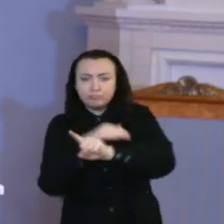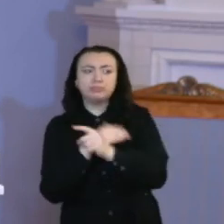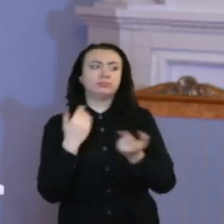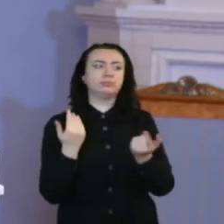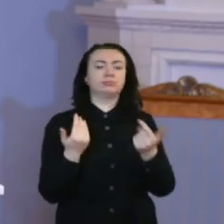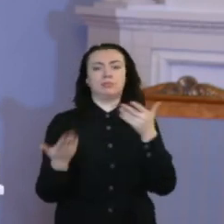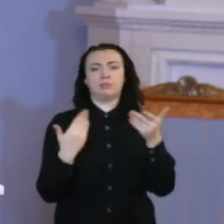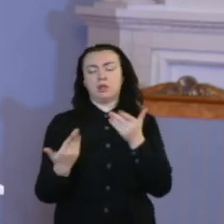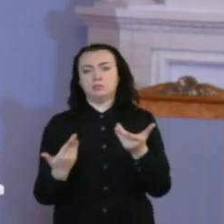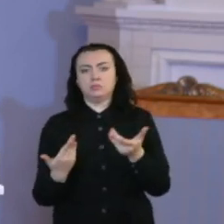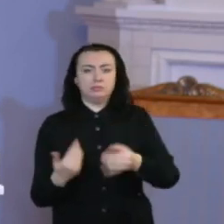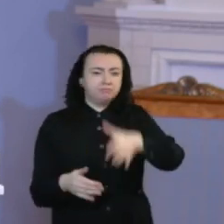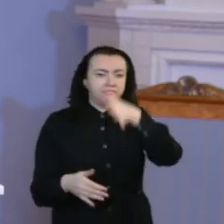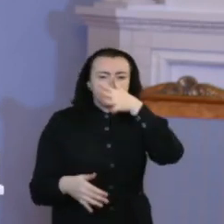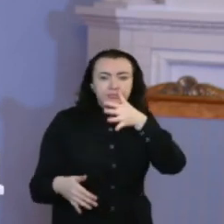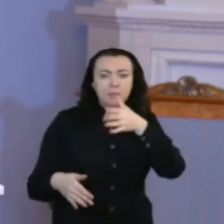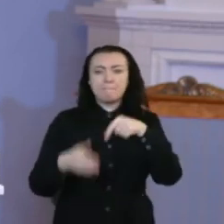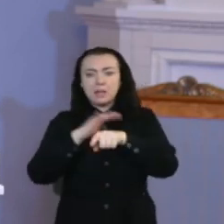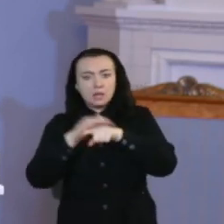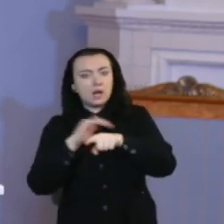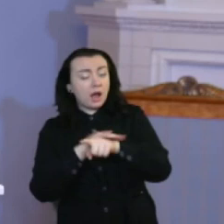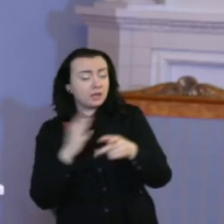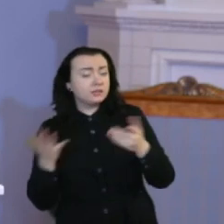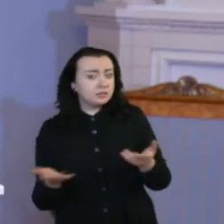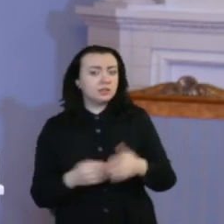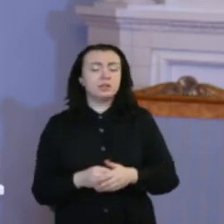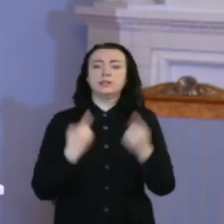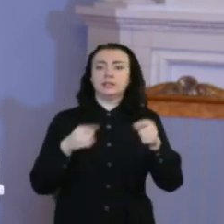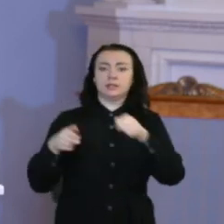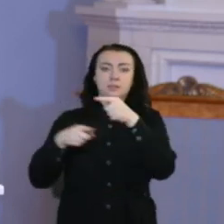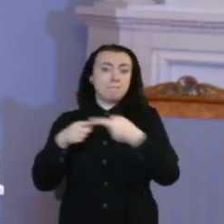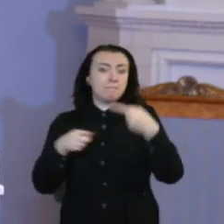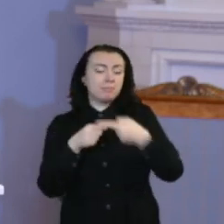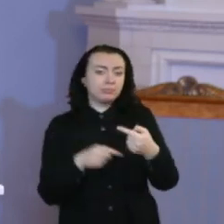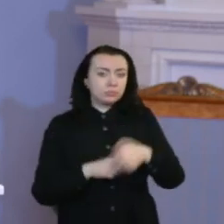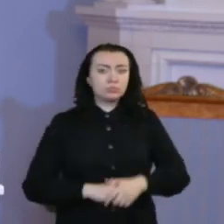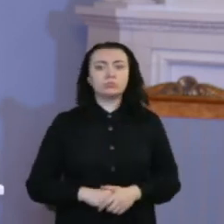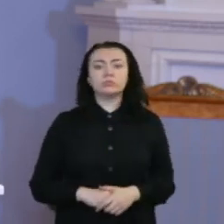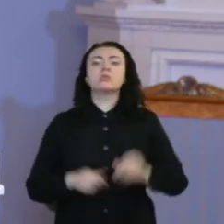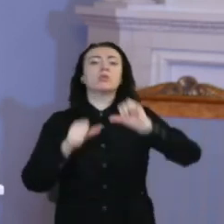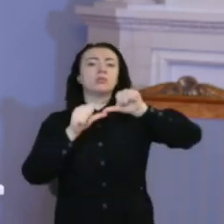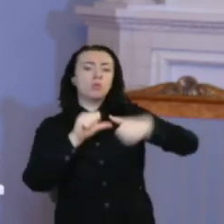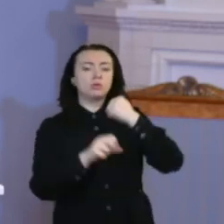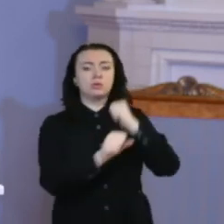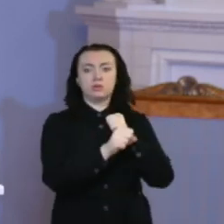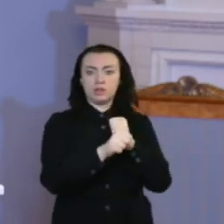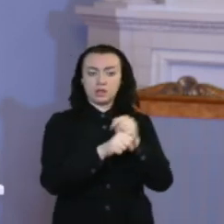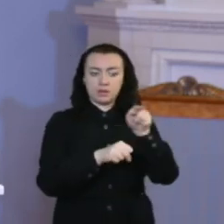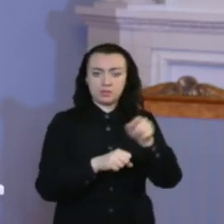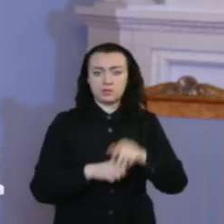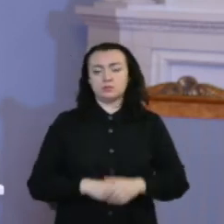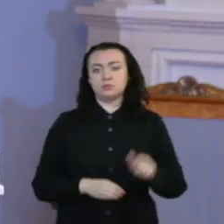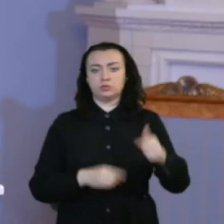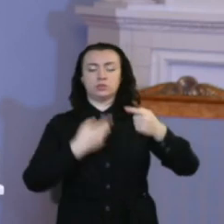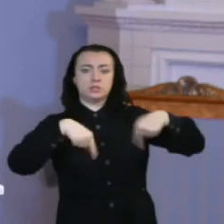galbūt vėl nelegalios migracijos paspartinimą ir kitas priemonės, tai nuolat dirbom darbo